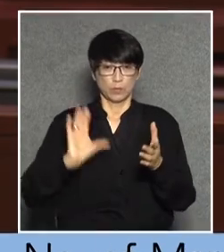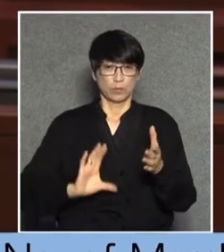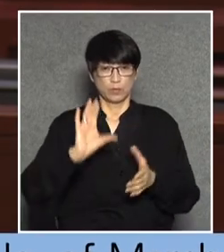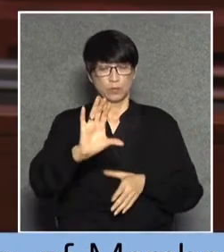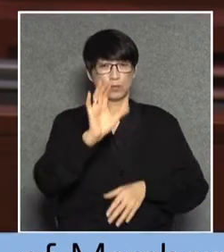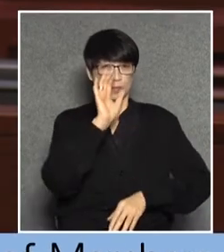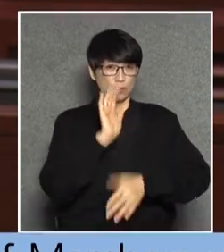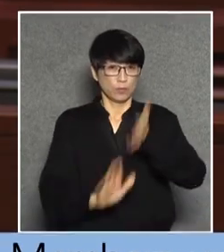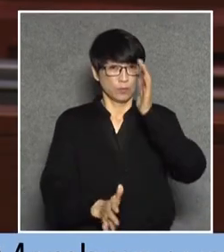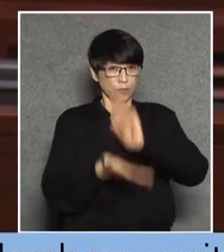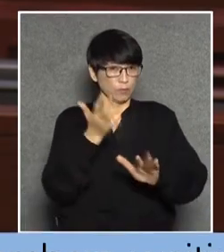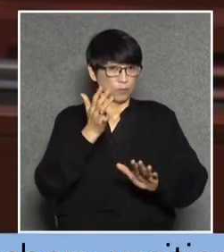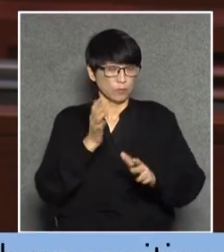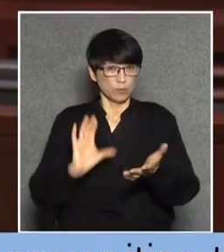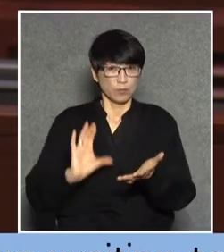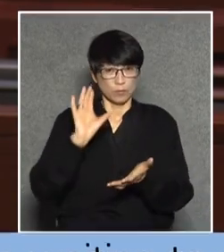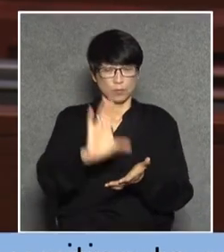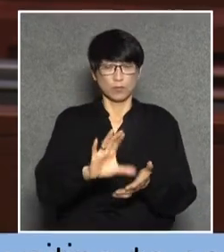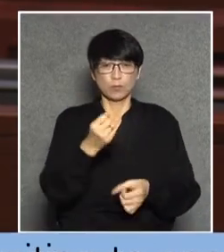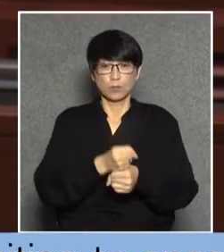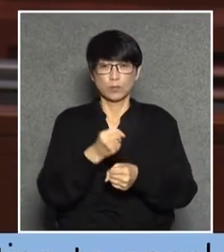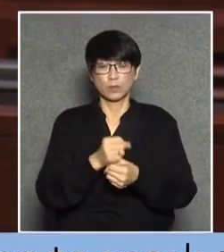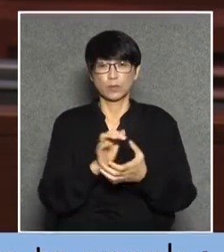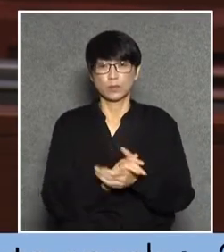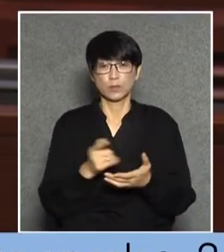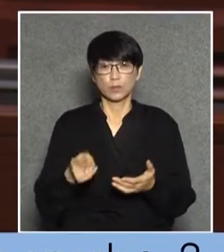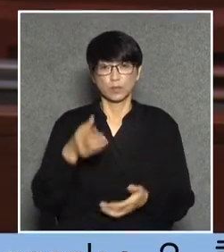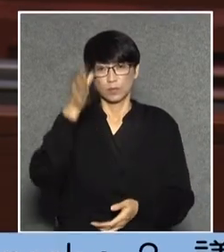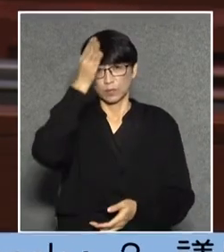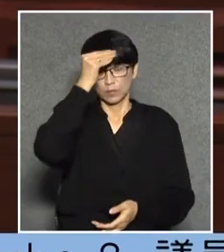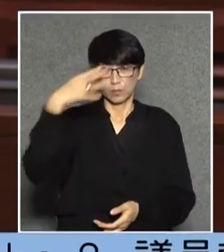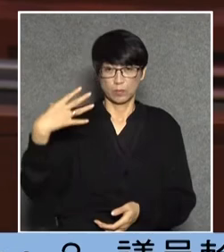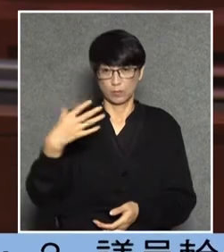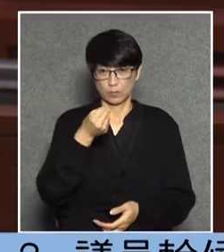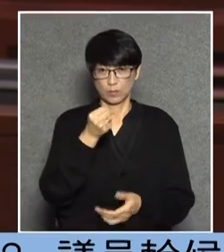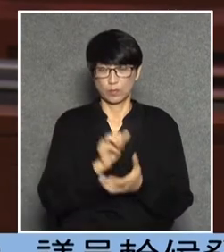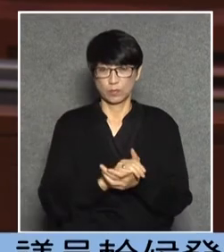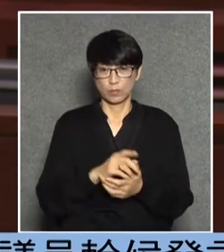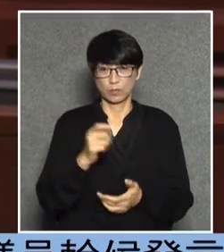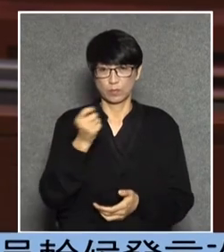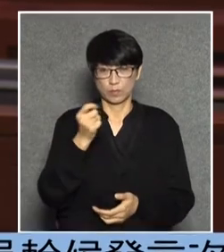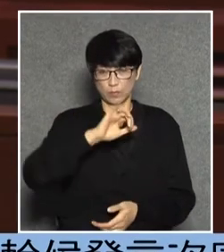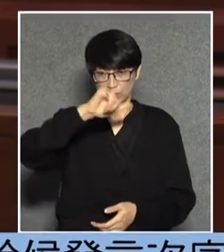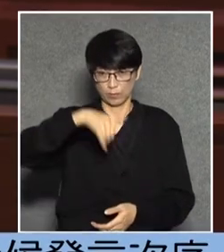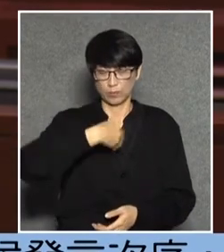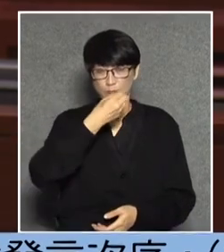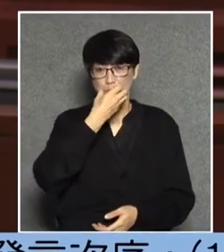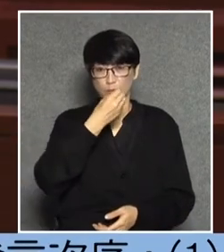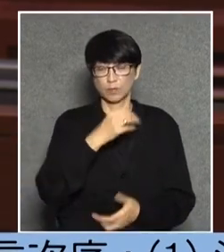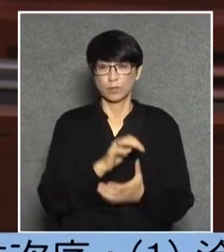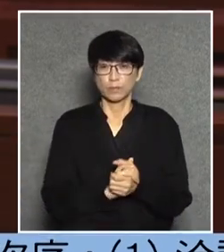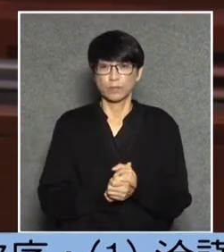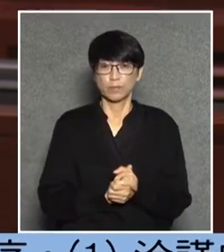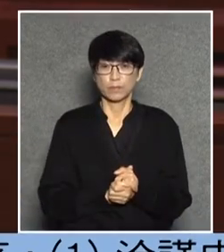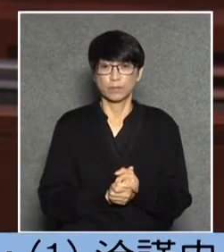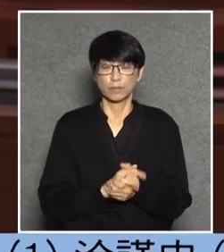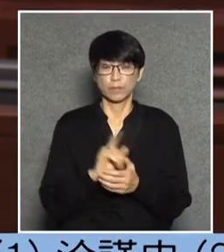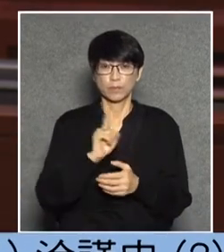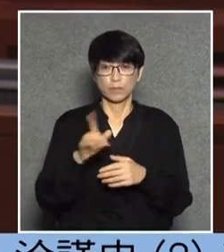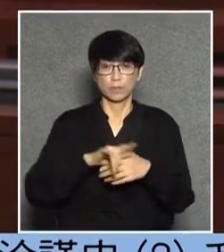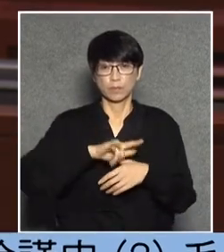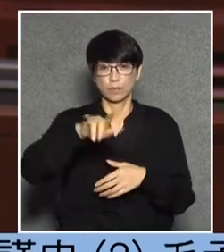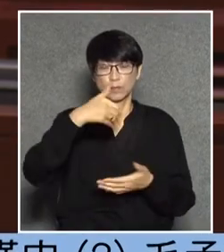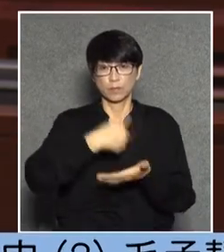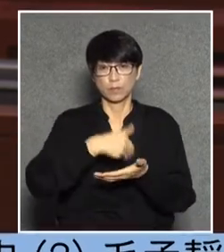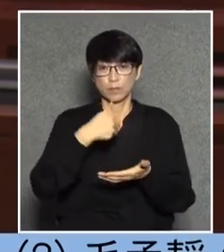提外話一句，我哋先知道點解習主席就嚟訪港啊，習主席。點解去到外國一定係買空中